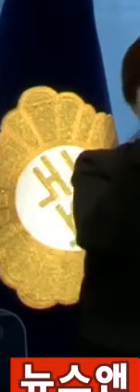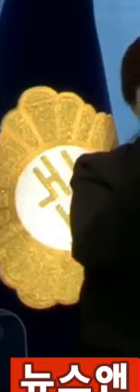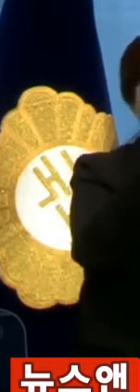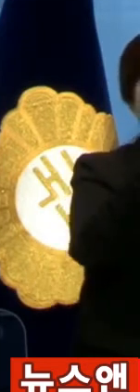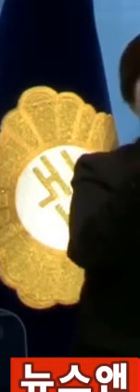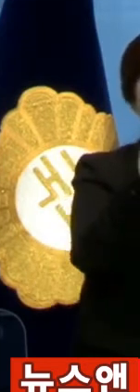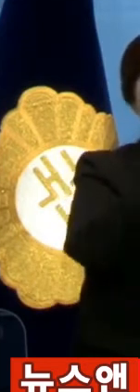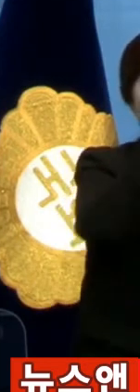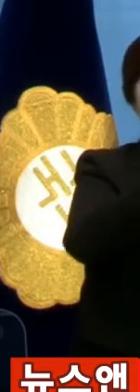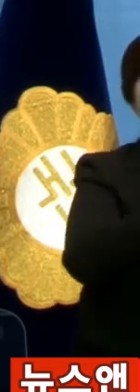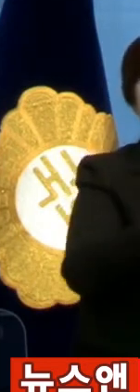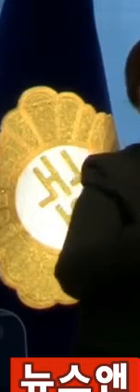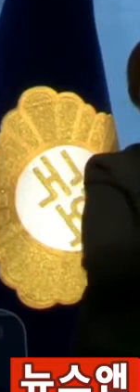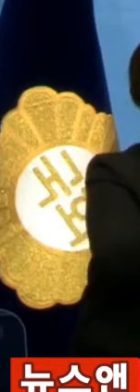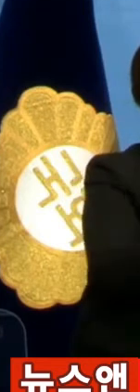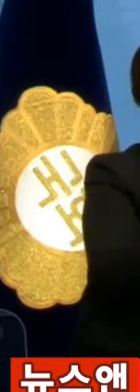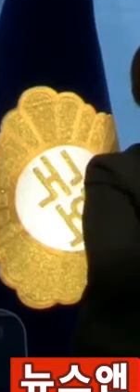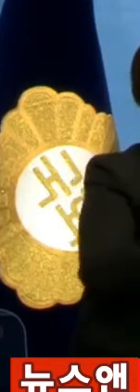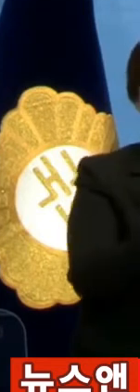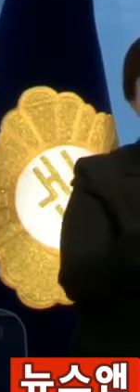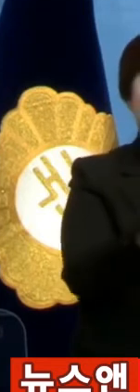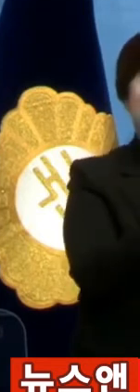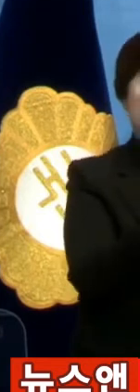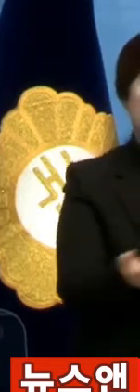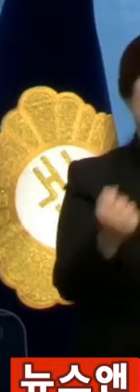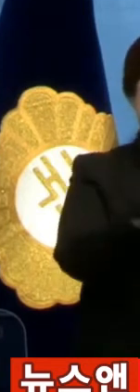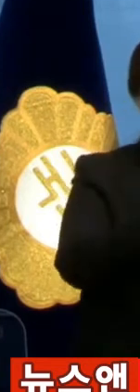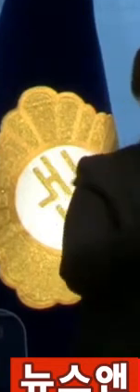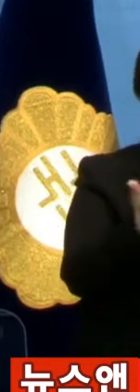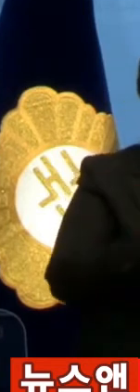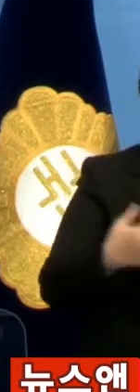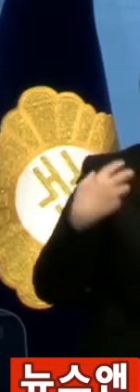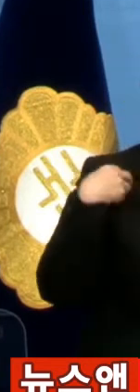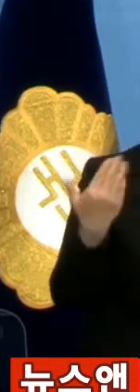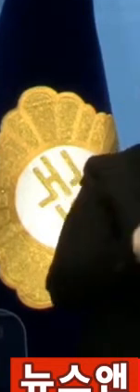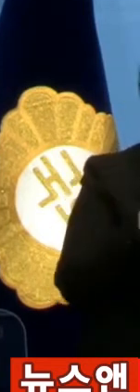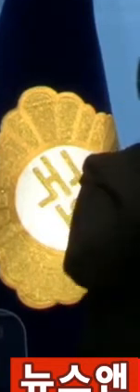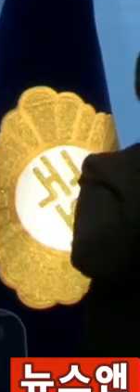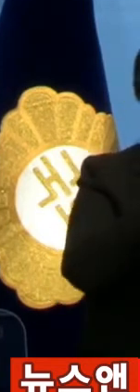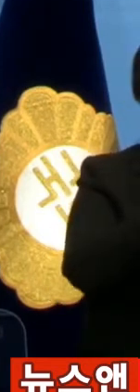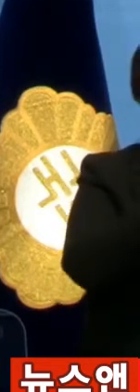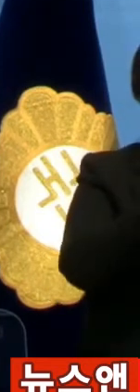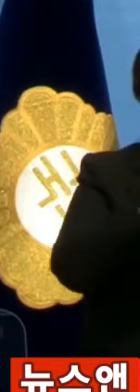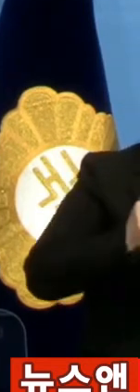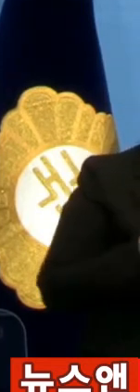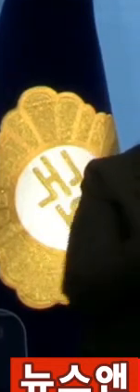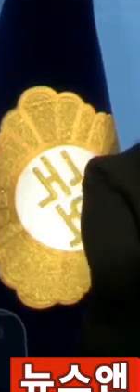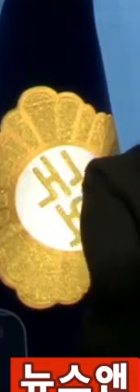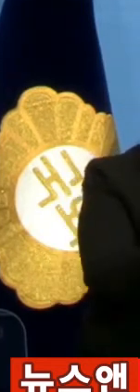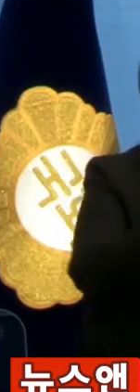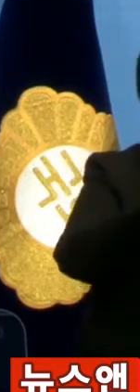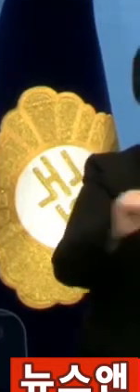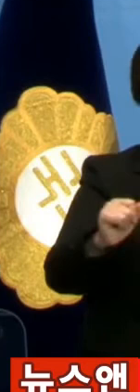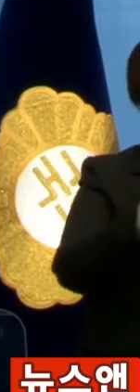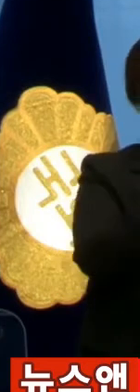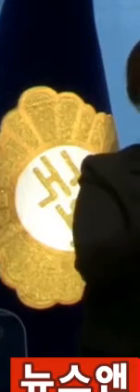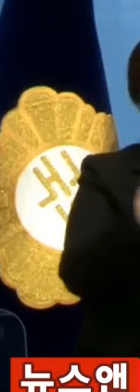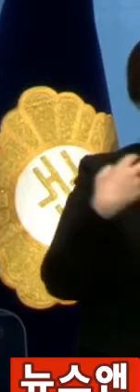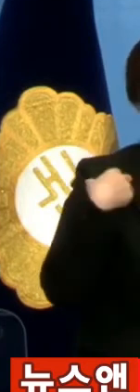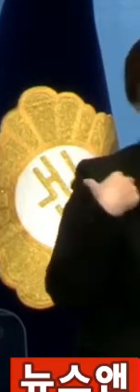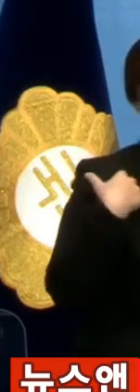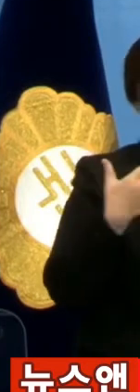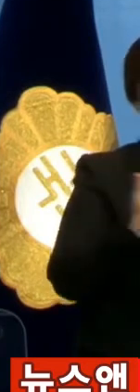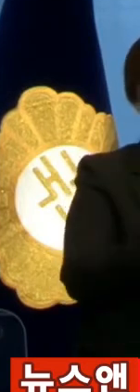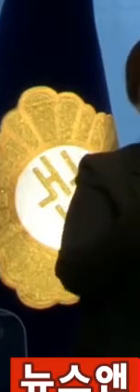사법 신뢰를 회복하기 위해 나아가 맡은 소임을 다하고자 묵묵히 일하는 일선 검사와 법관의 직업적 긍지와